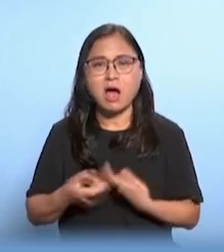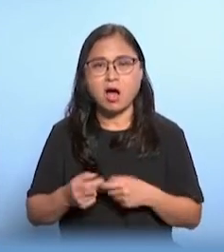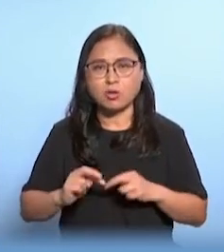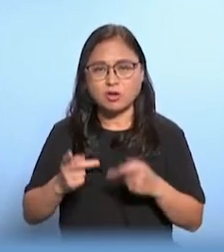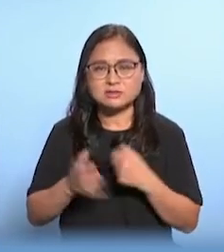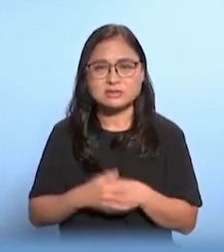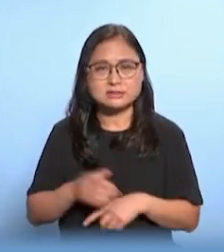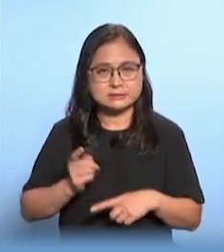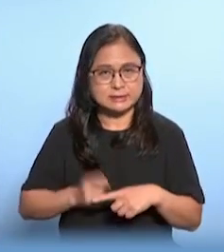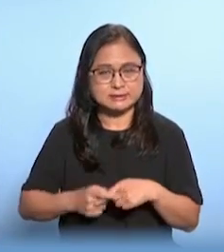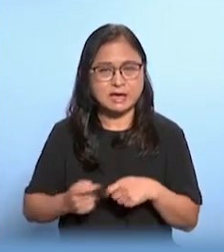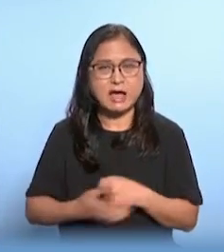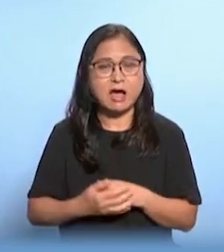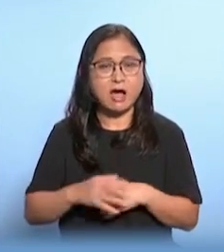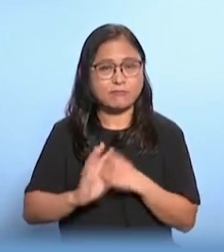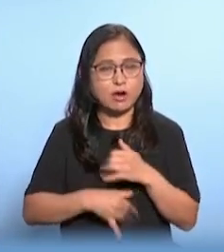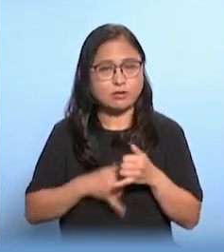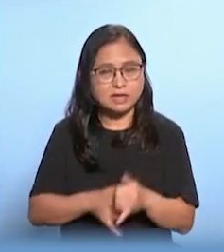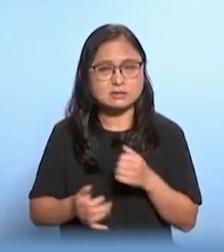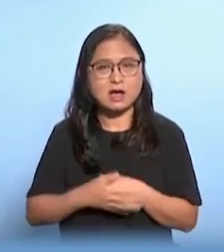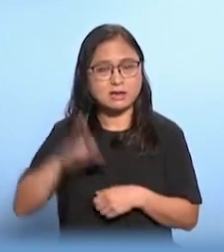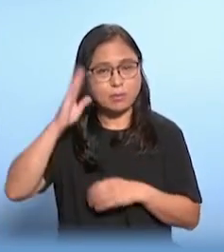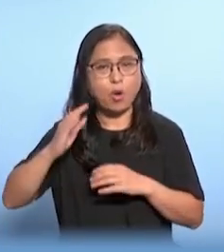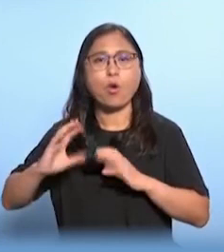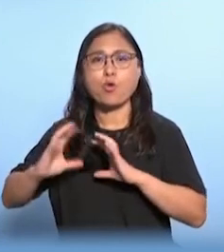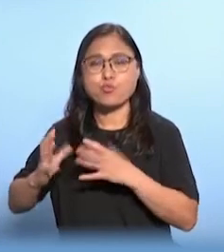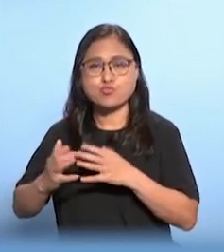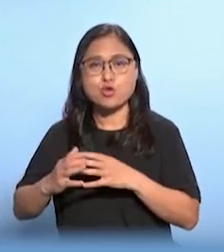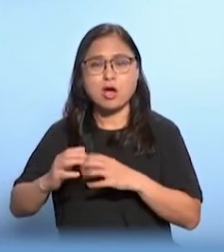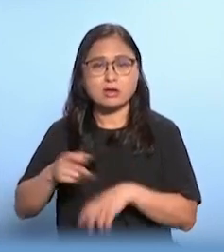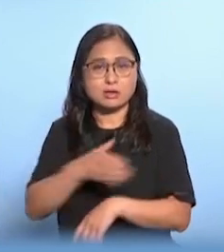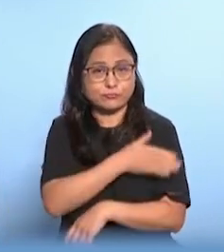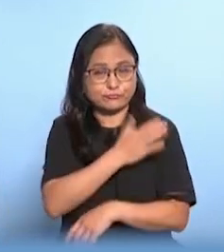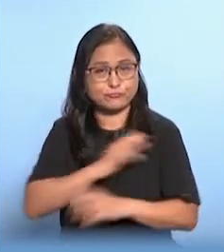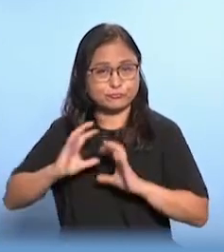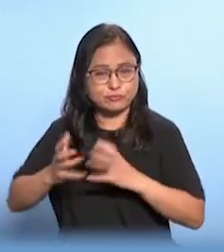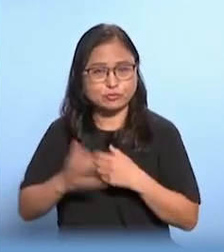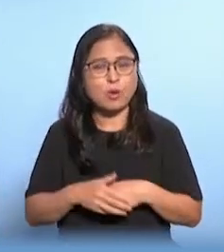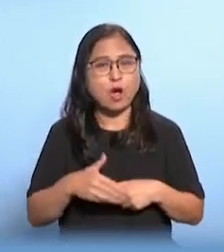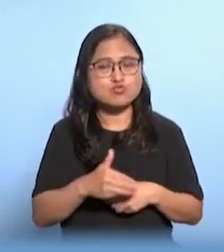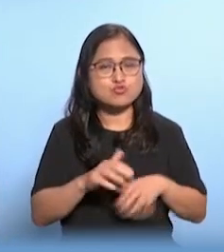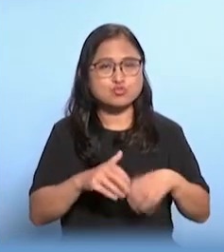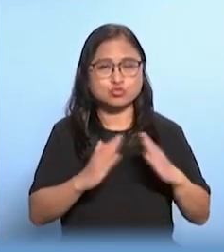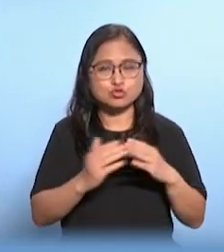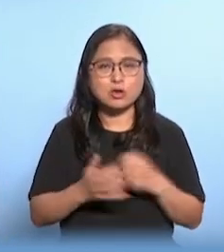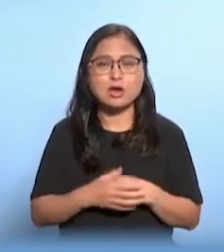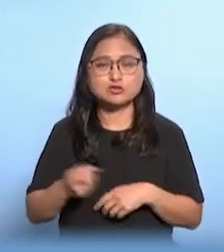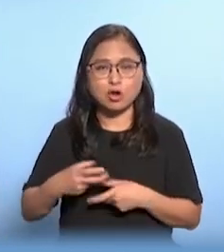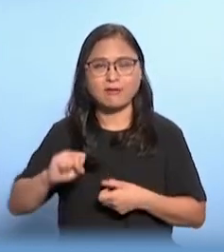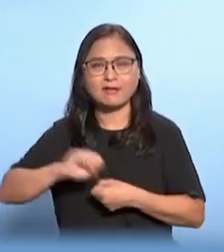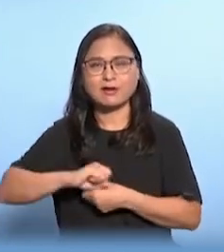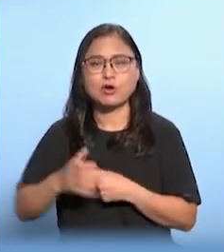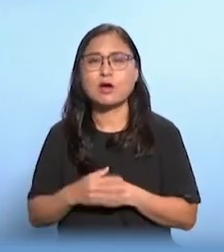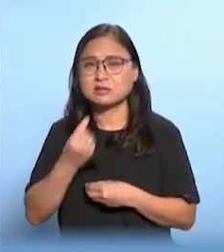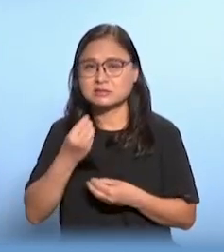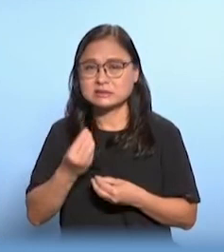执法操作。除了警务人员和渔护署的人员之外，修例亦都是扩大了执法人员范围，去到食环署、康